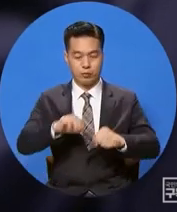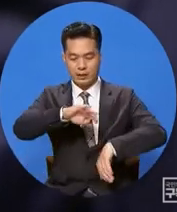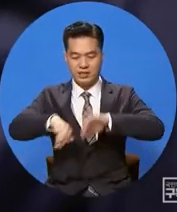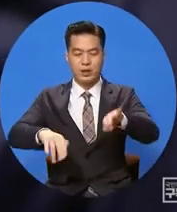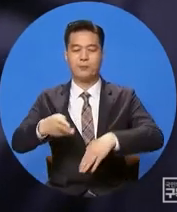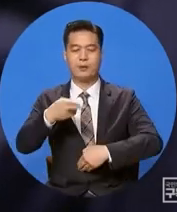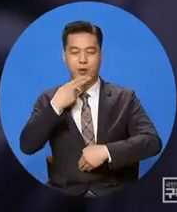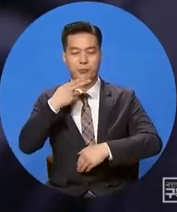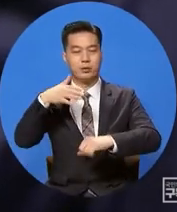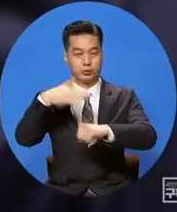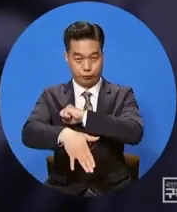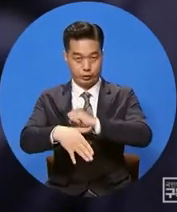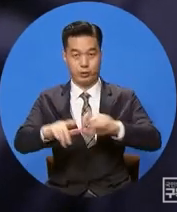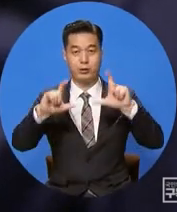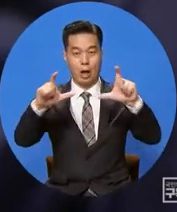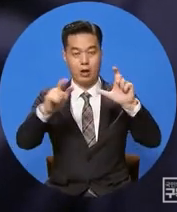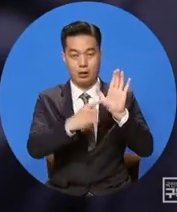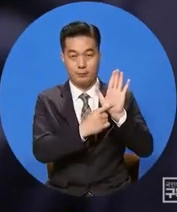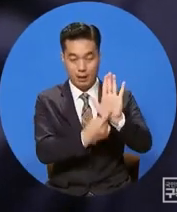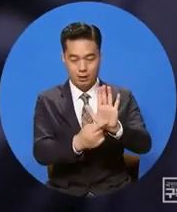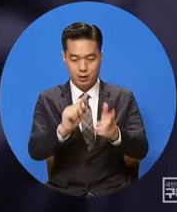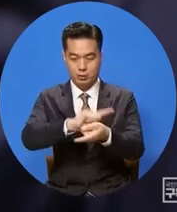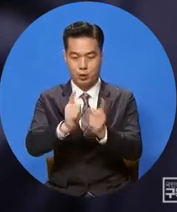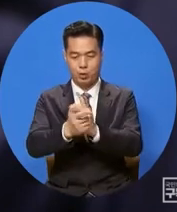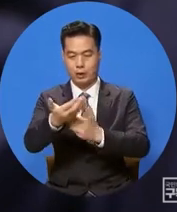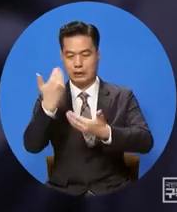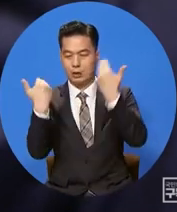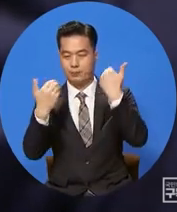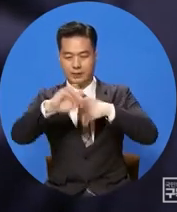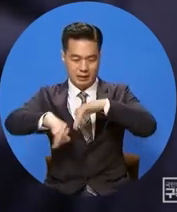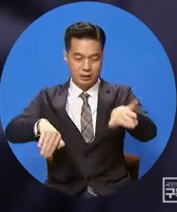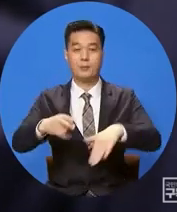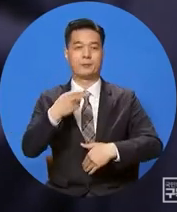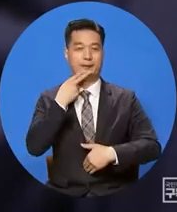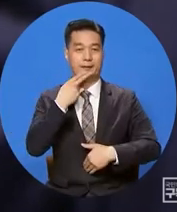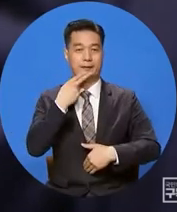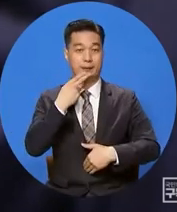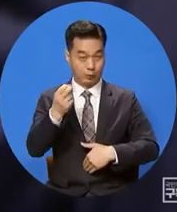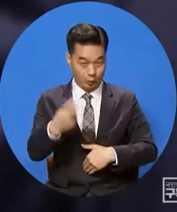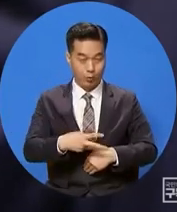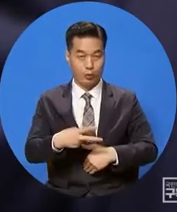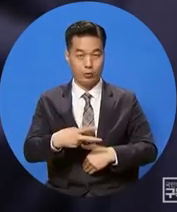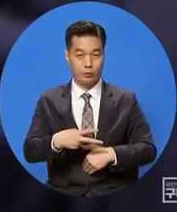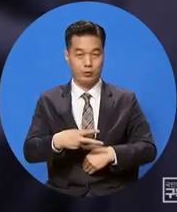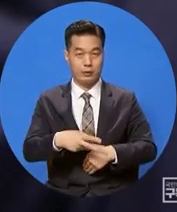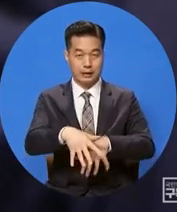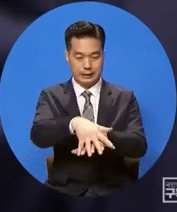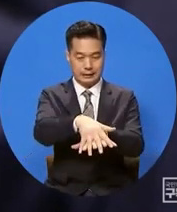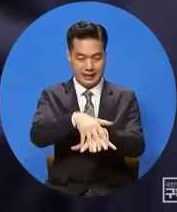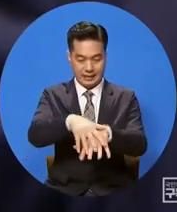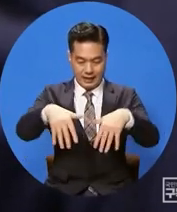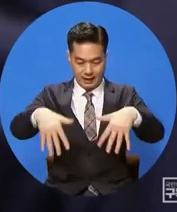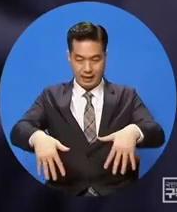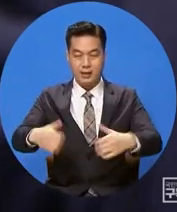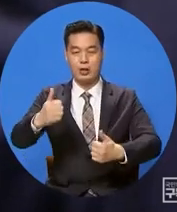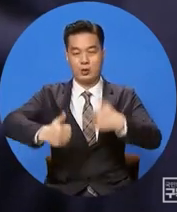네. 어? 서로 간섭하지 마자. 네. 그리고 체제 경쟁을 하자.